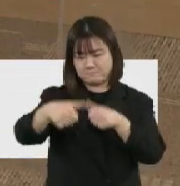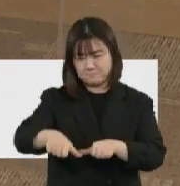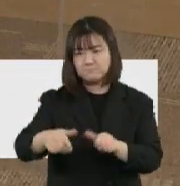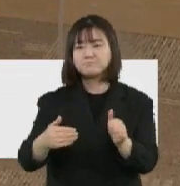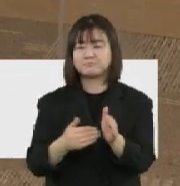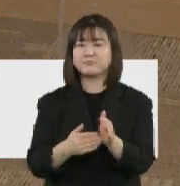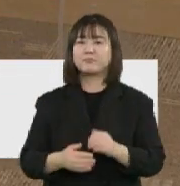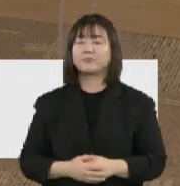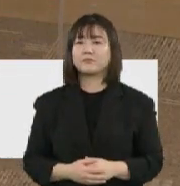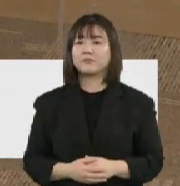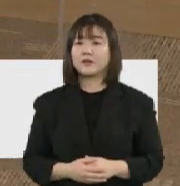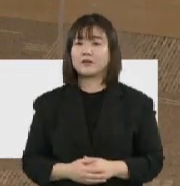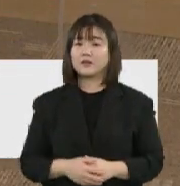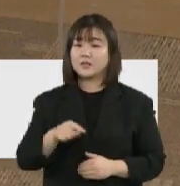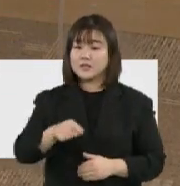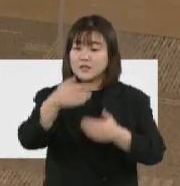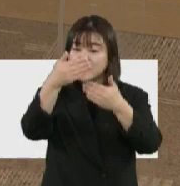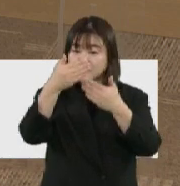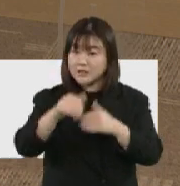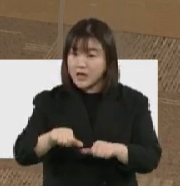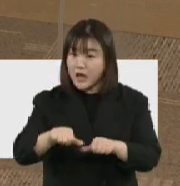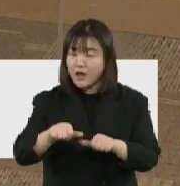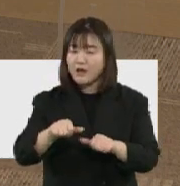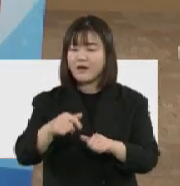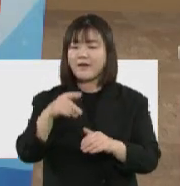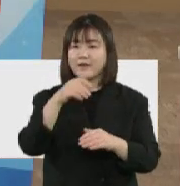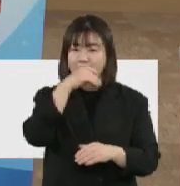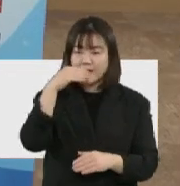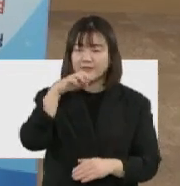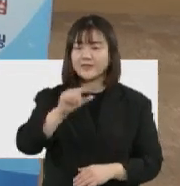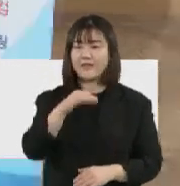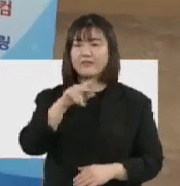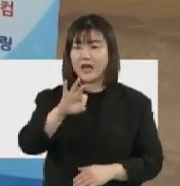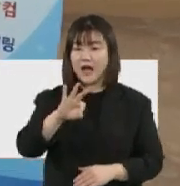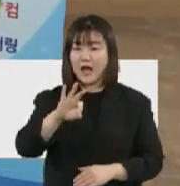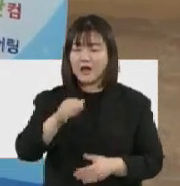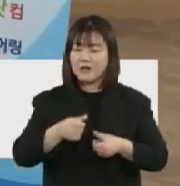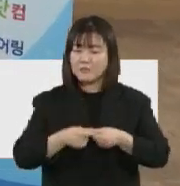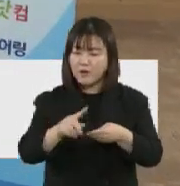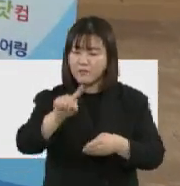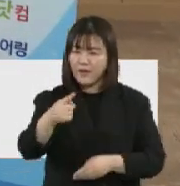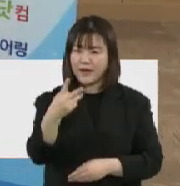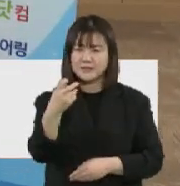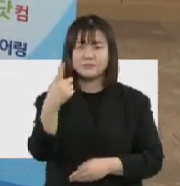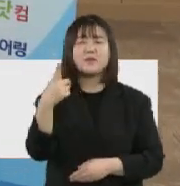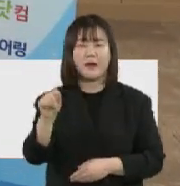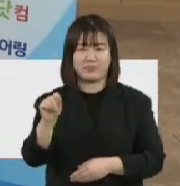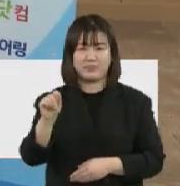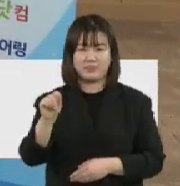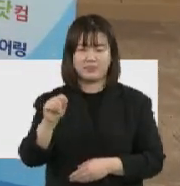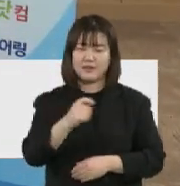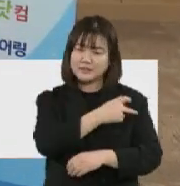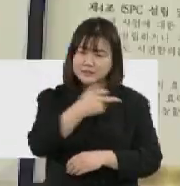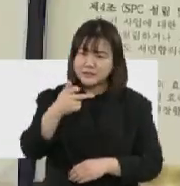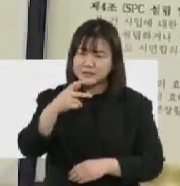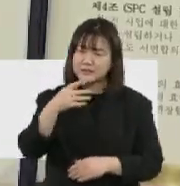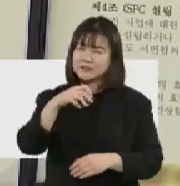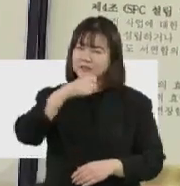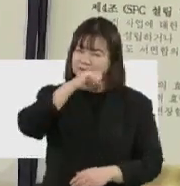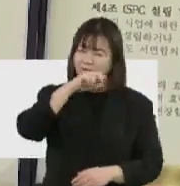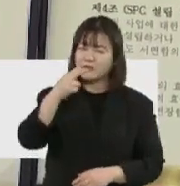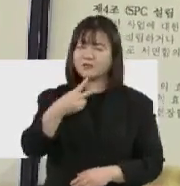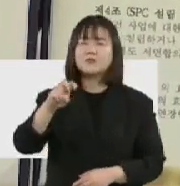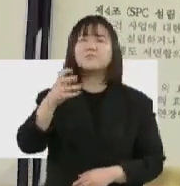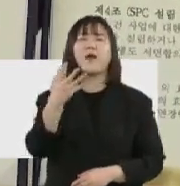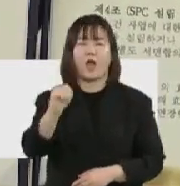체결했습니다 이번 양해각서에 선 예산읍 간 약리 이뤄내 121 17,000 제곱미터 규모로 약 2천